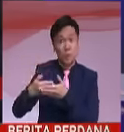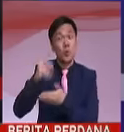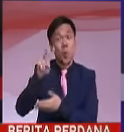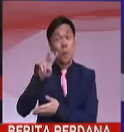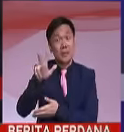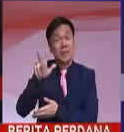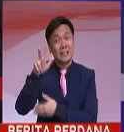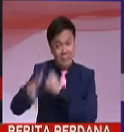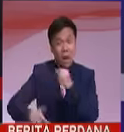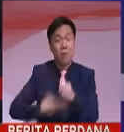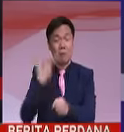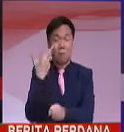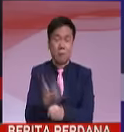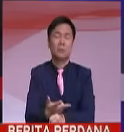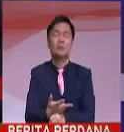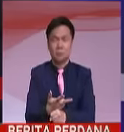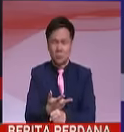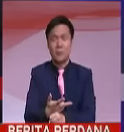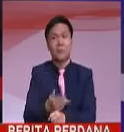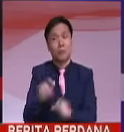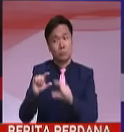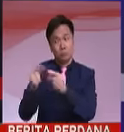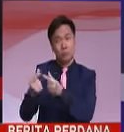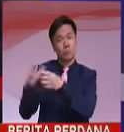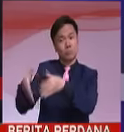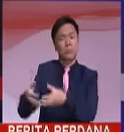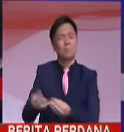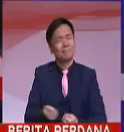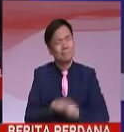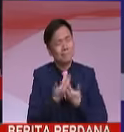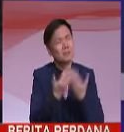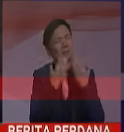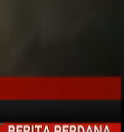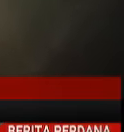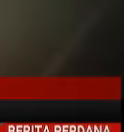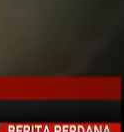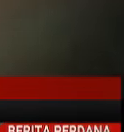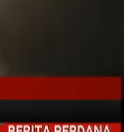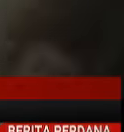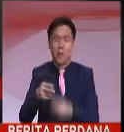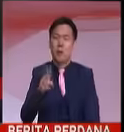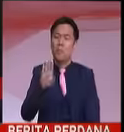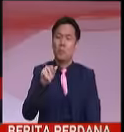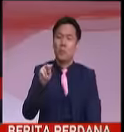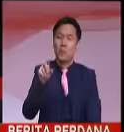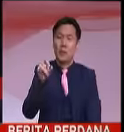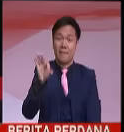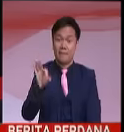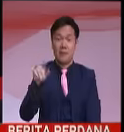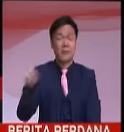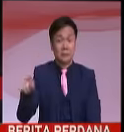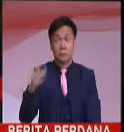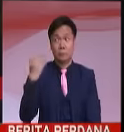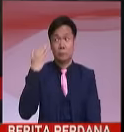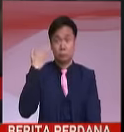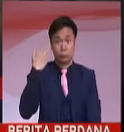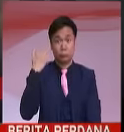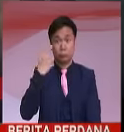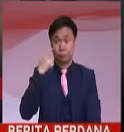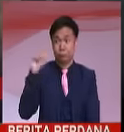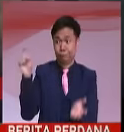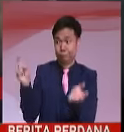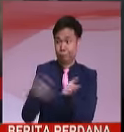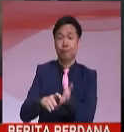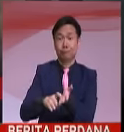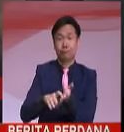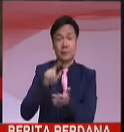23 tahun lalu mencairkan penghargaan menurun boleh hijau sebelum ini mereka pernah Dikti roh menerusi